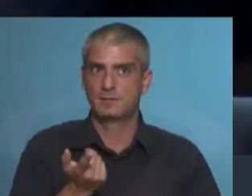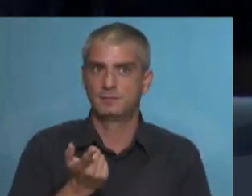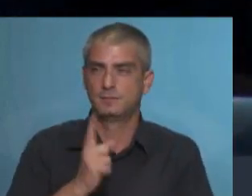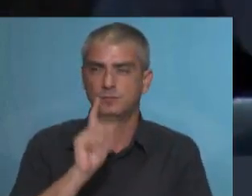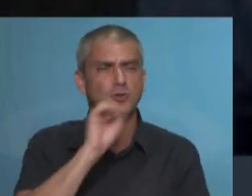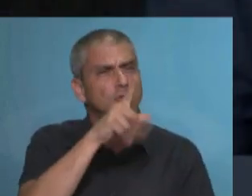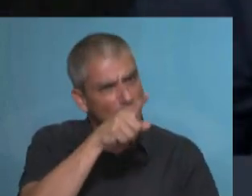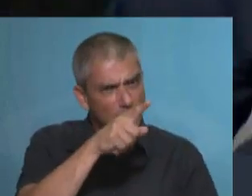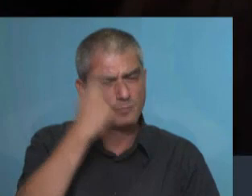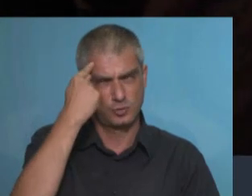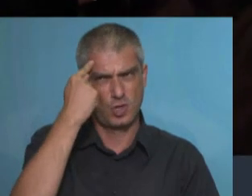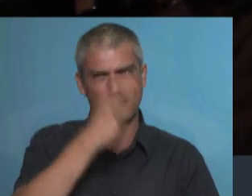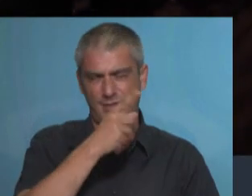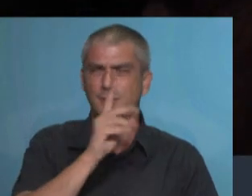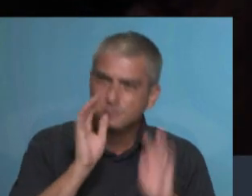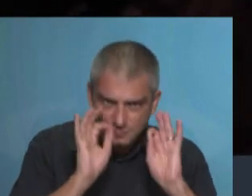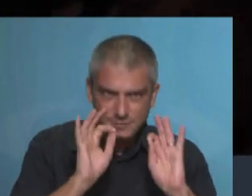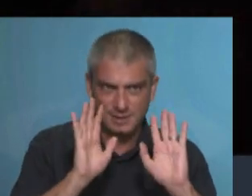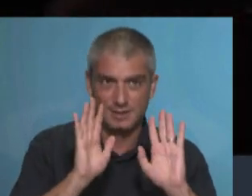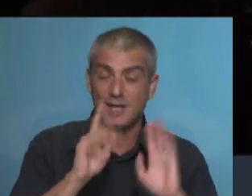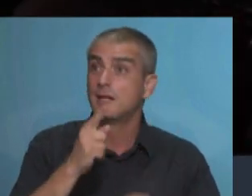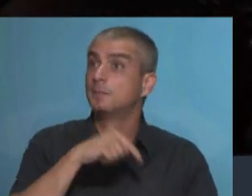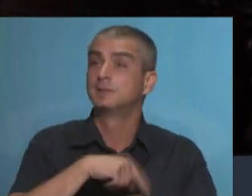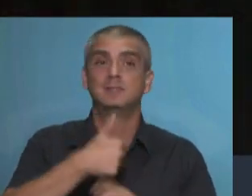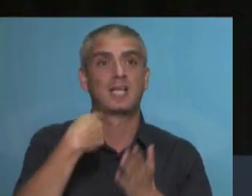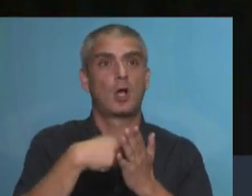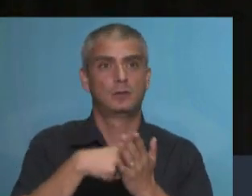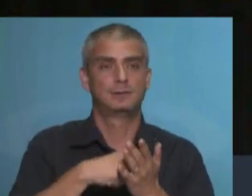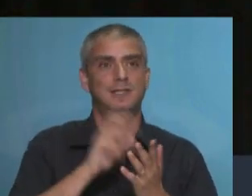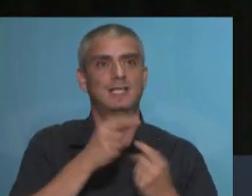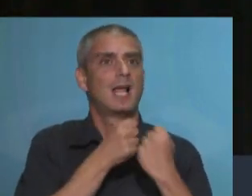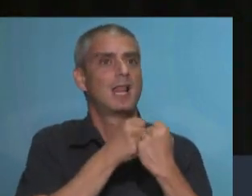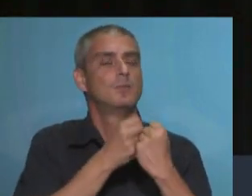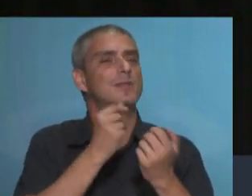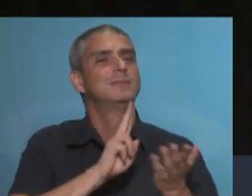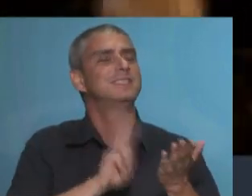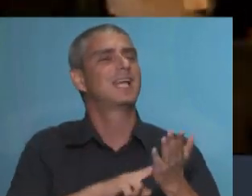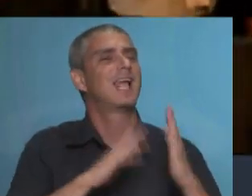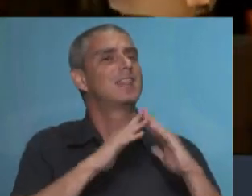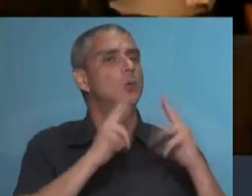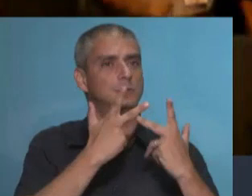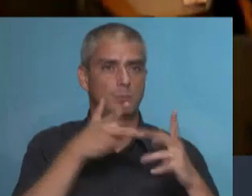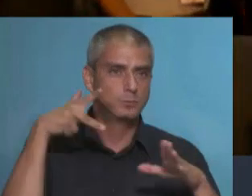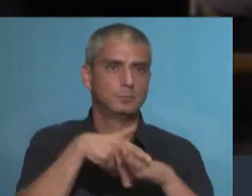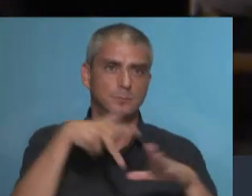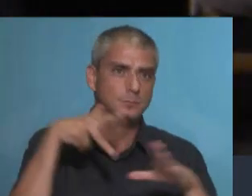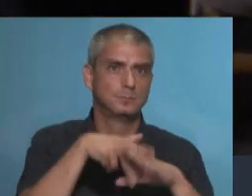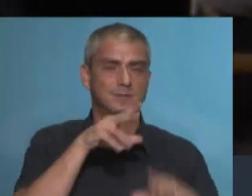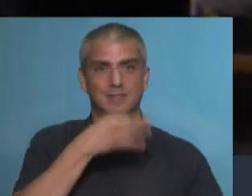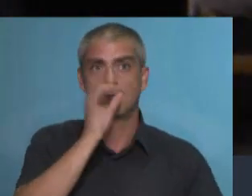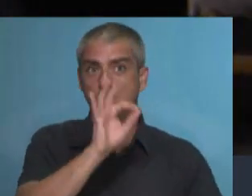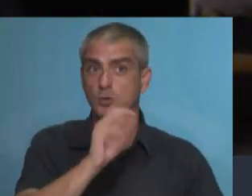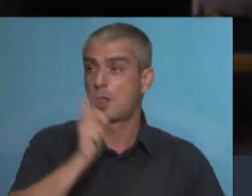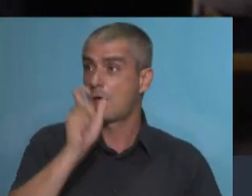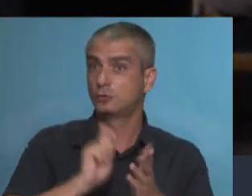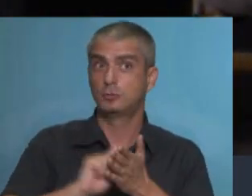ששלח אותם יודע איזה, זה בסדר. בזמן ששר האוצר נאלץ להתמודד עם זכאי הדיור הציבורי שקטעו את דבריו, אנשי משרדו